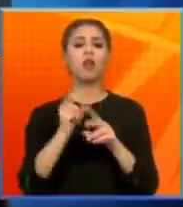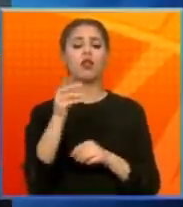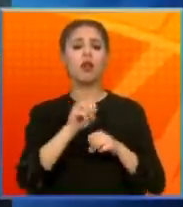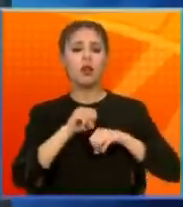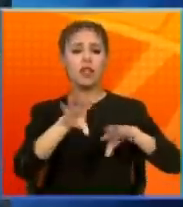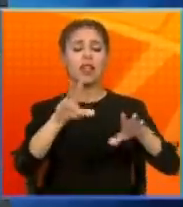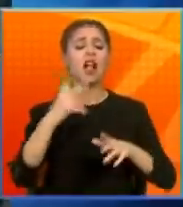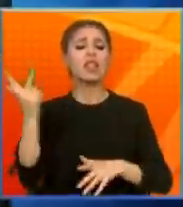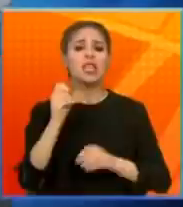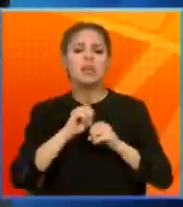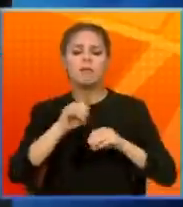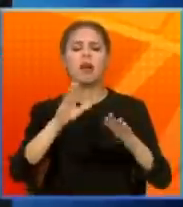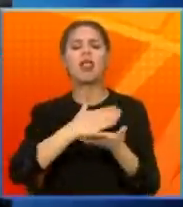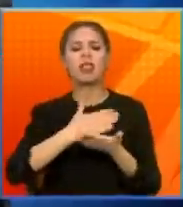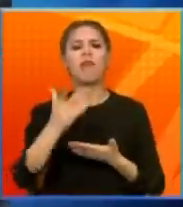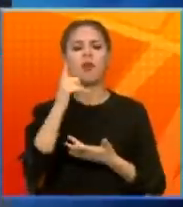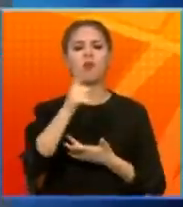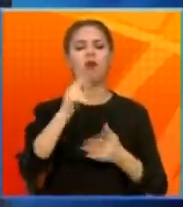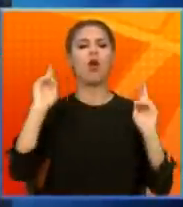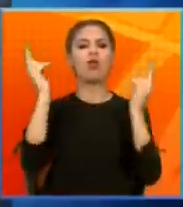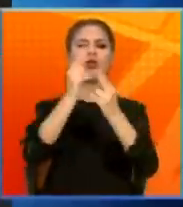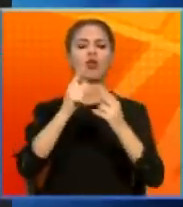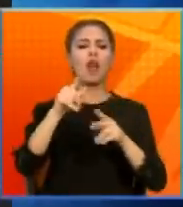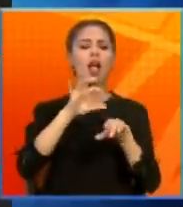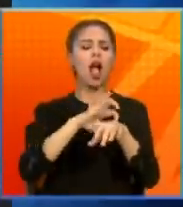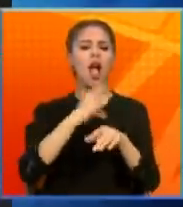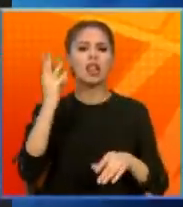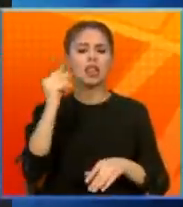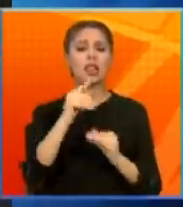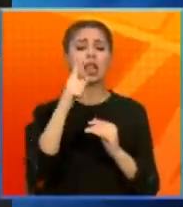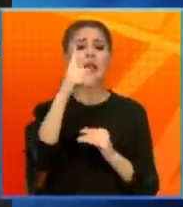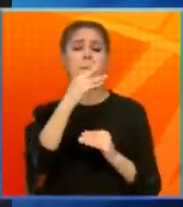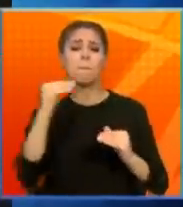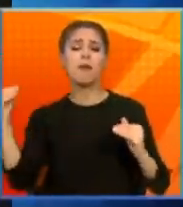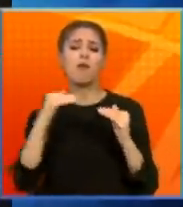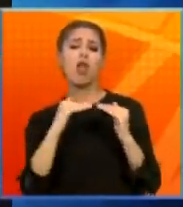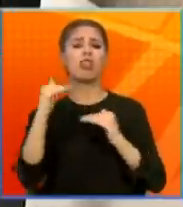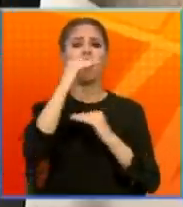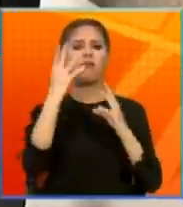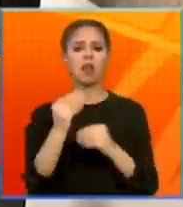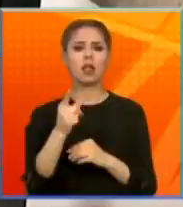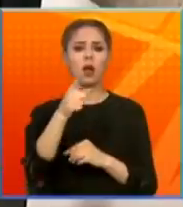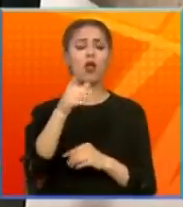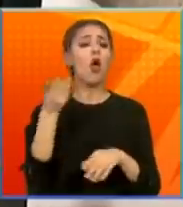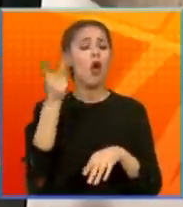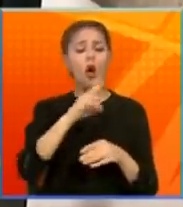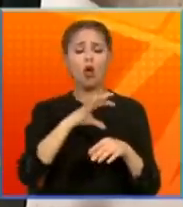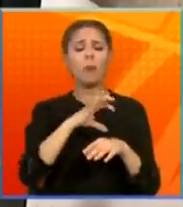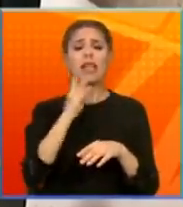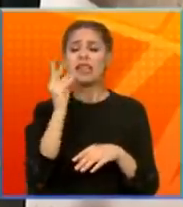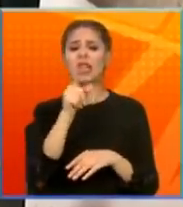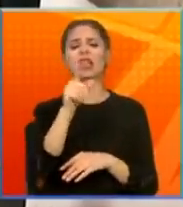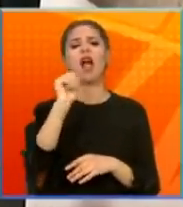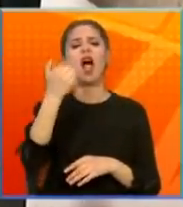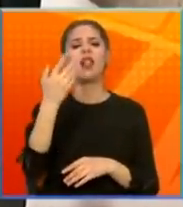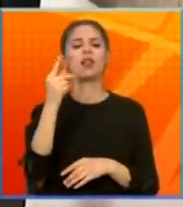Koronavirüs salgını hızla yayılmaya devam ederken dünya genelindeki vaka sayısı 1 milyon sınırını aştı. Ölü sayısı ise 60 bine